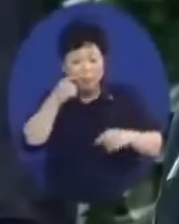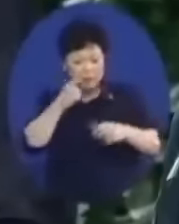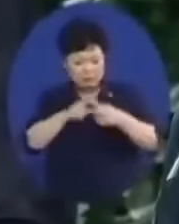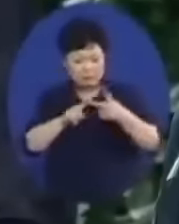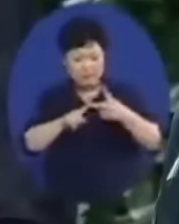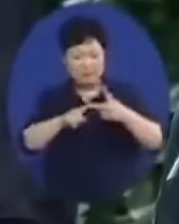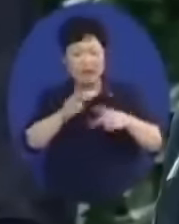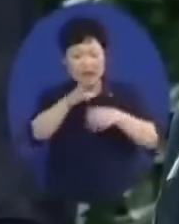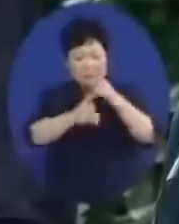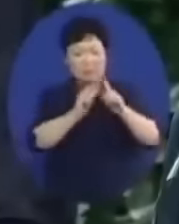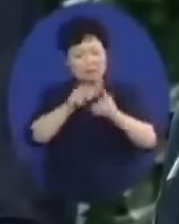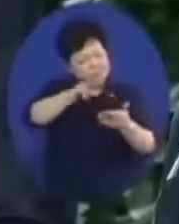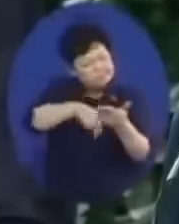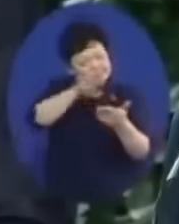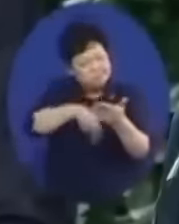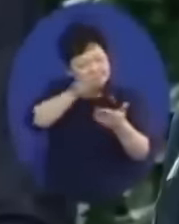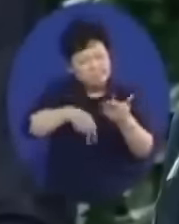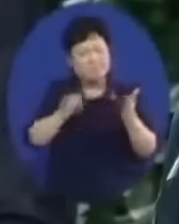돼요.